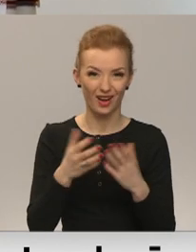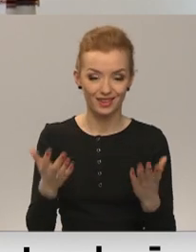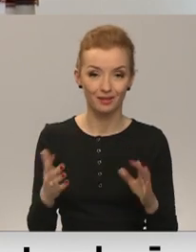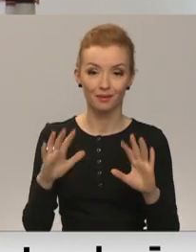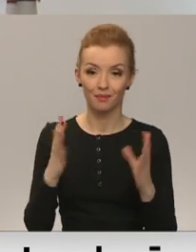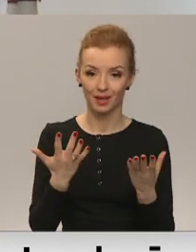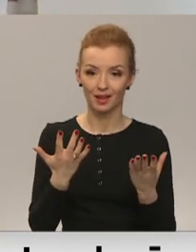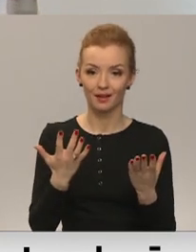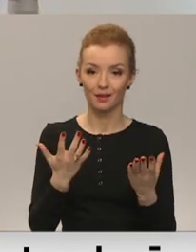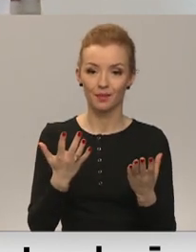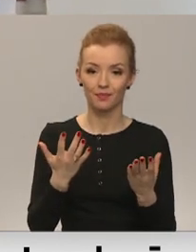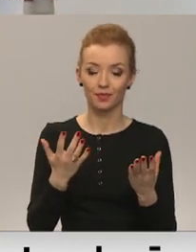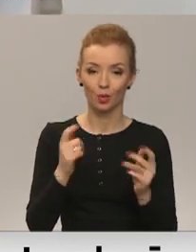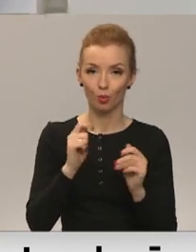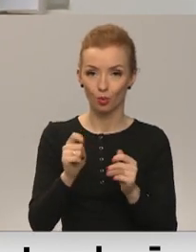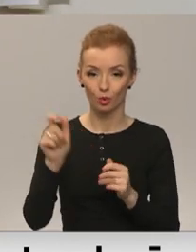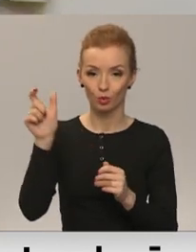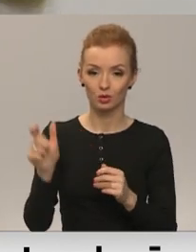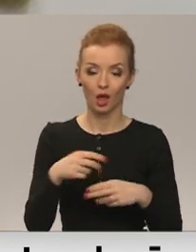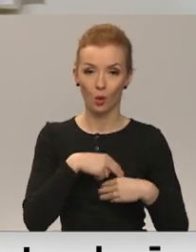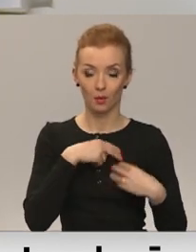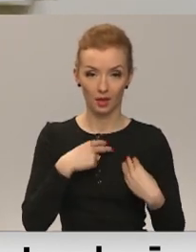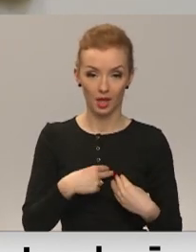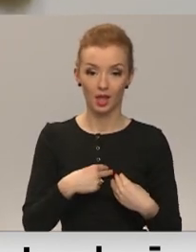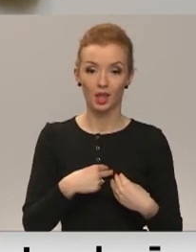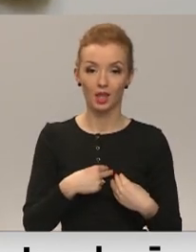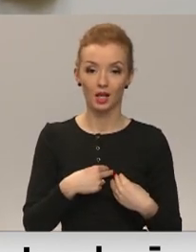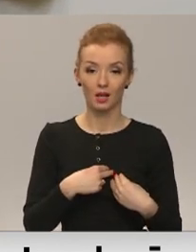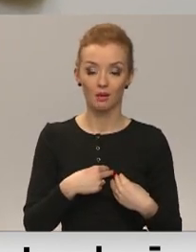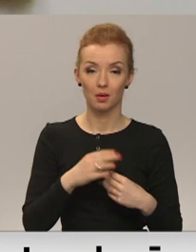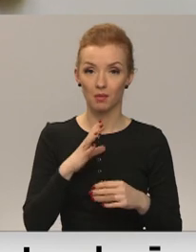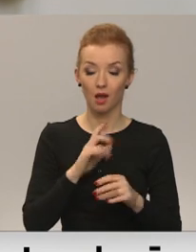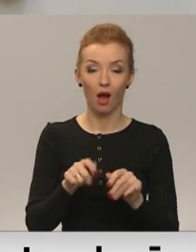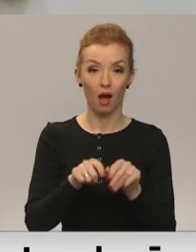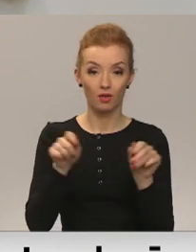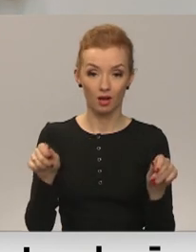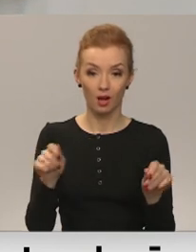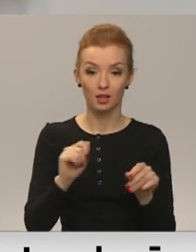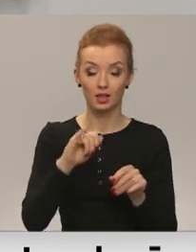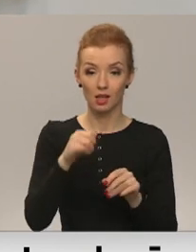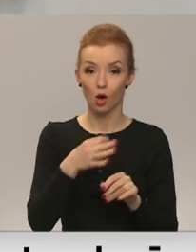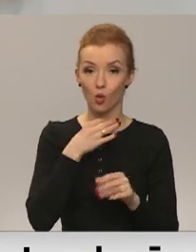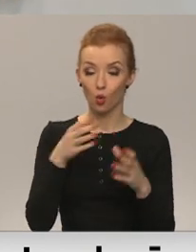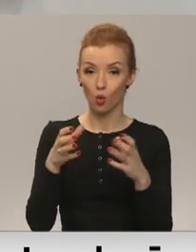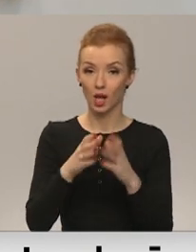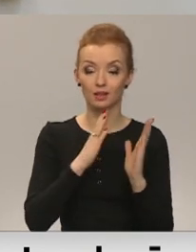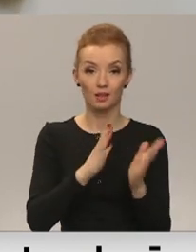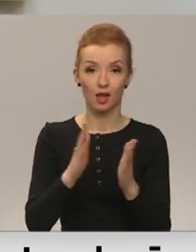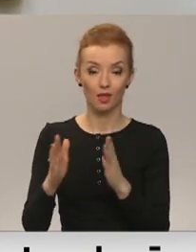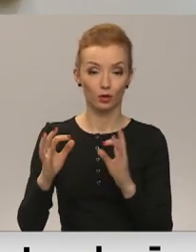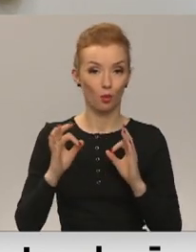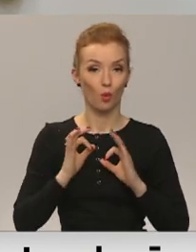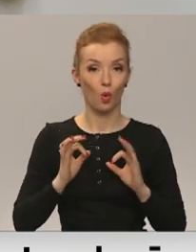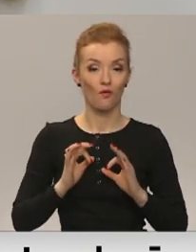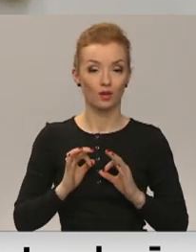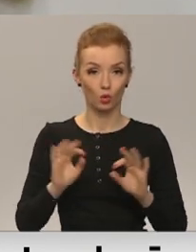Bet muziķu arotbiedrība, Musicians Union, bija atklājusi, ja koris gatavojas